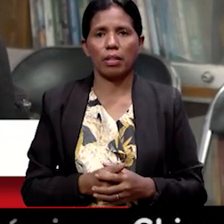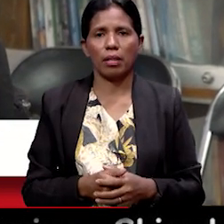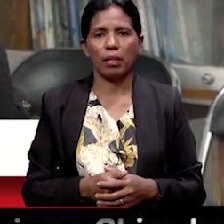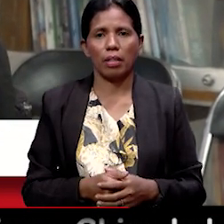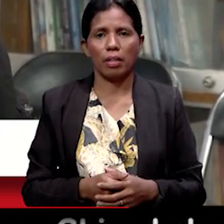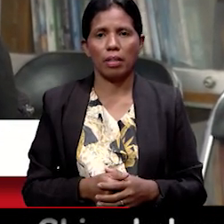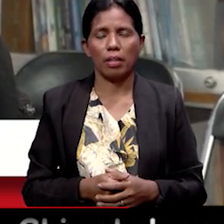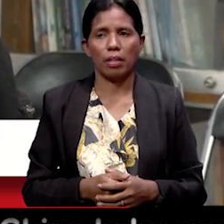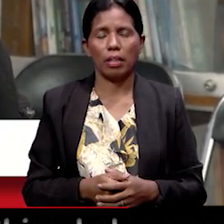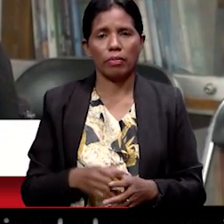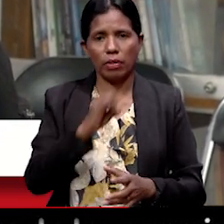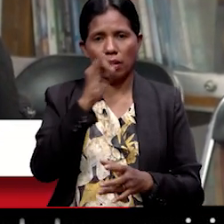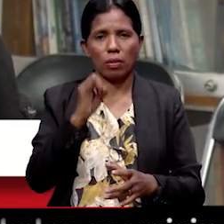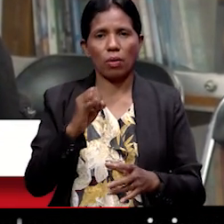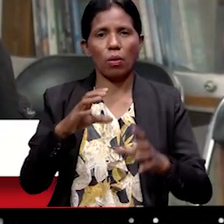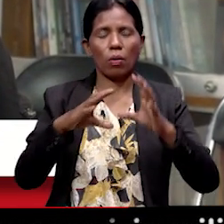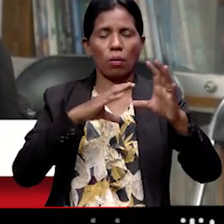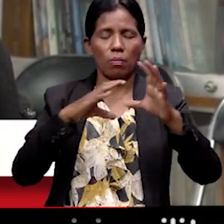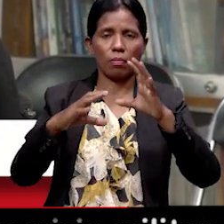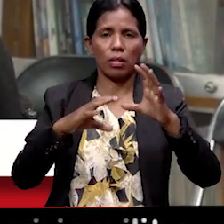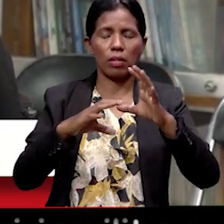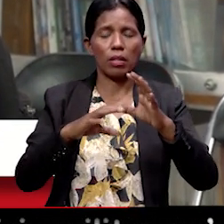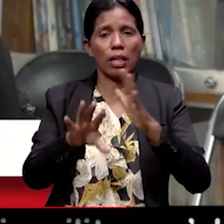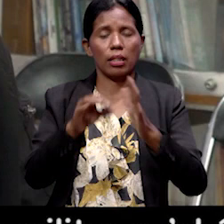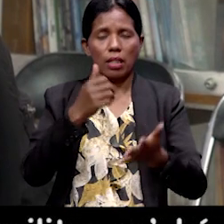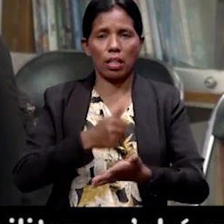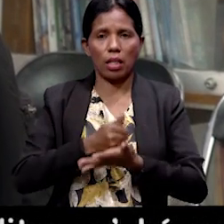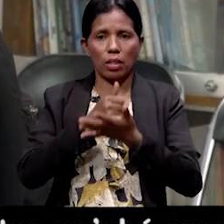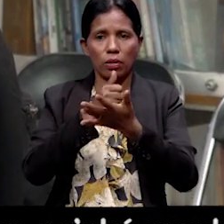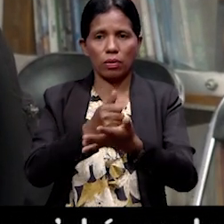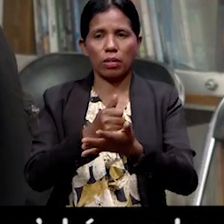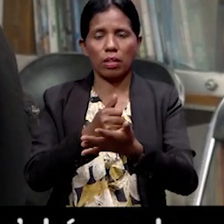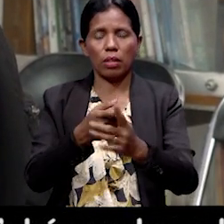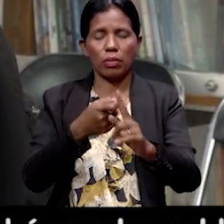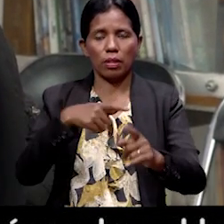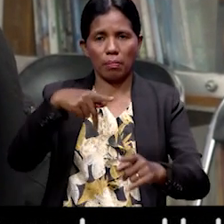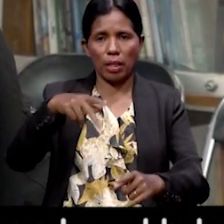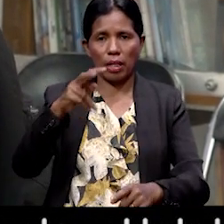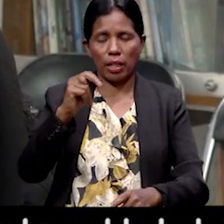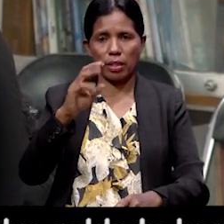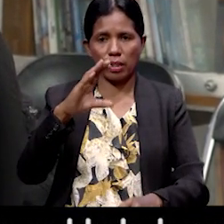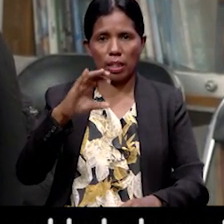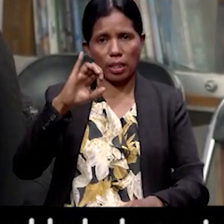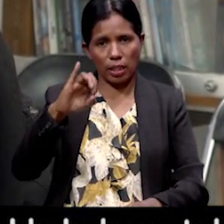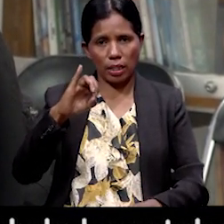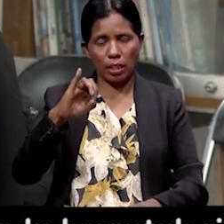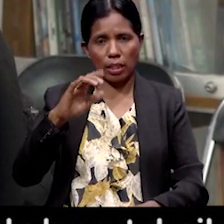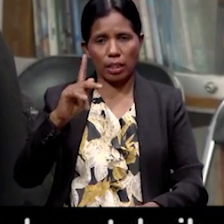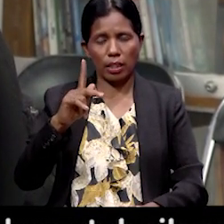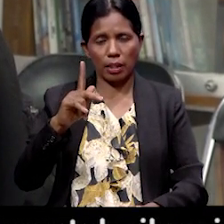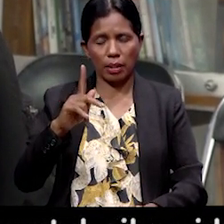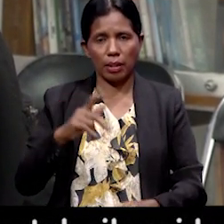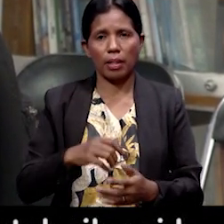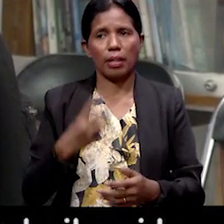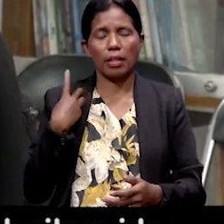investigador komisan untuk kepesan ini kan heton apa yo si siro si pensik penten ini kan